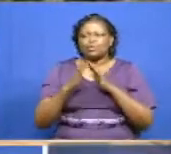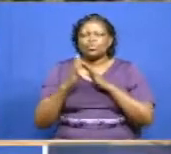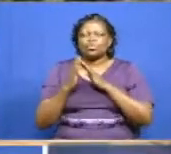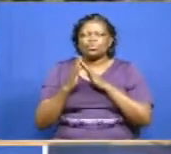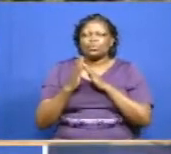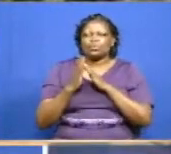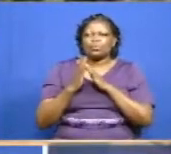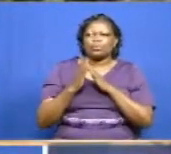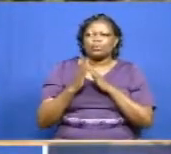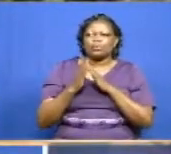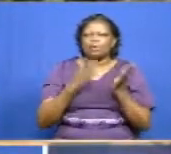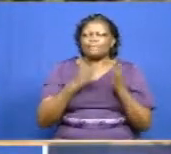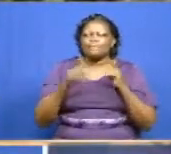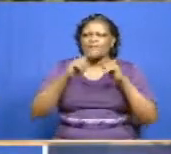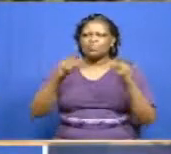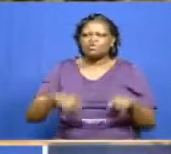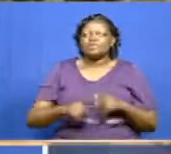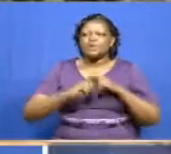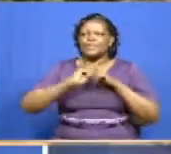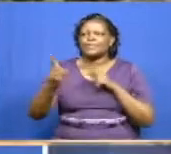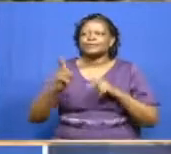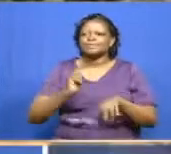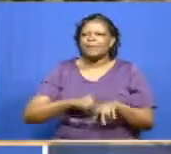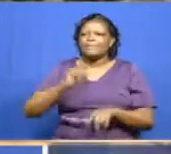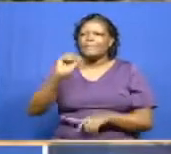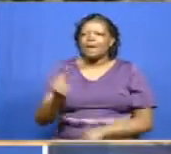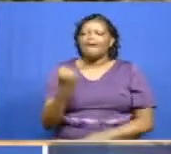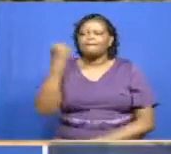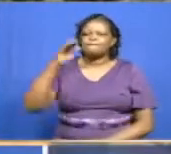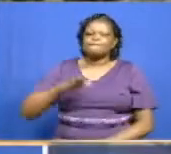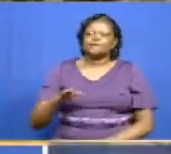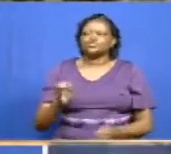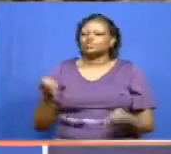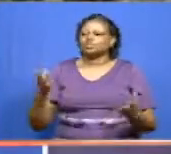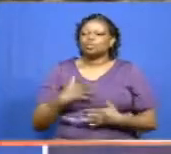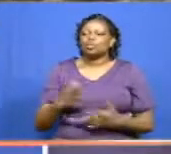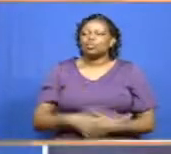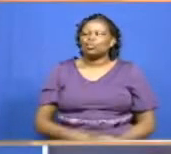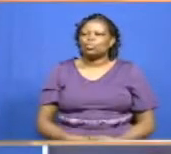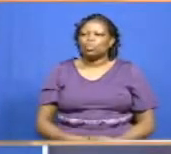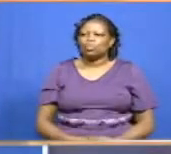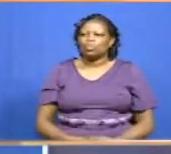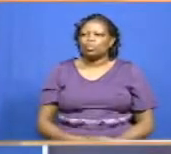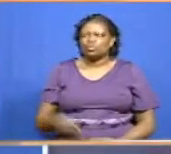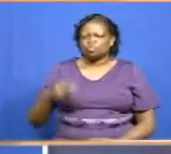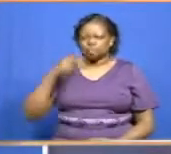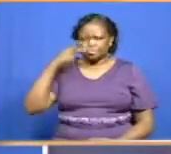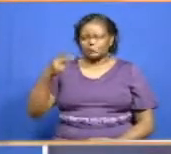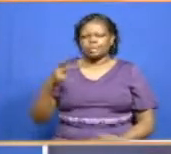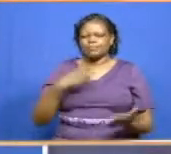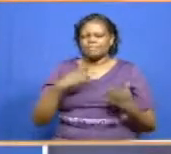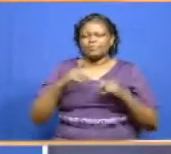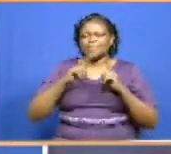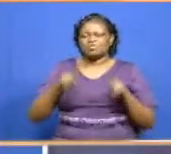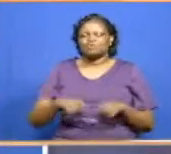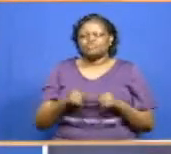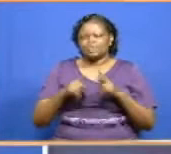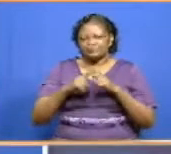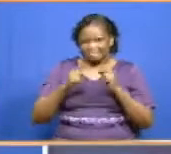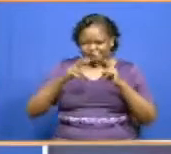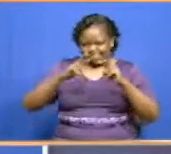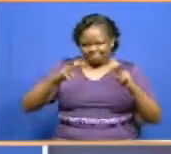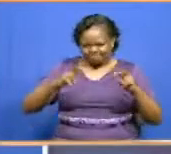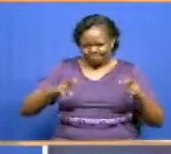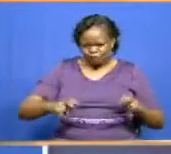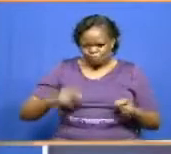Na wakatoro. Sasa sisi kuamuka, tulikuta mambo imeshafanyika, tukamkuta kwa. Tumeanza uchunguzi.